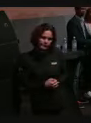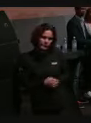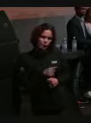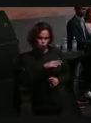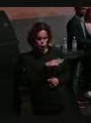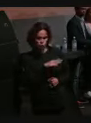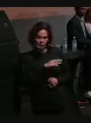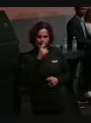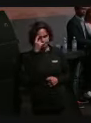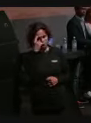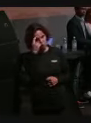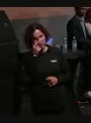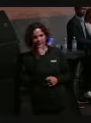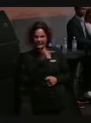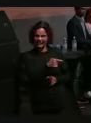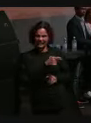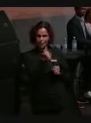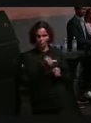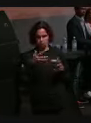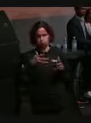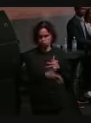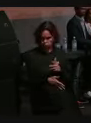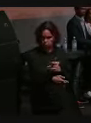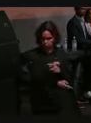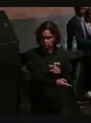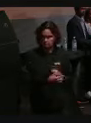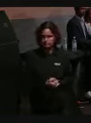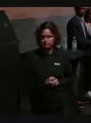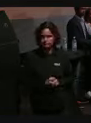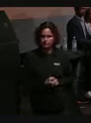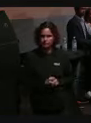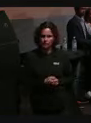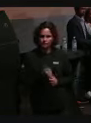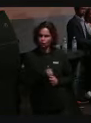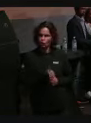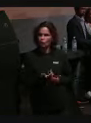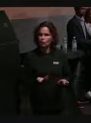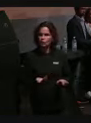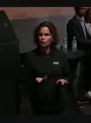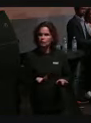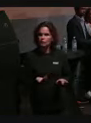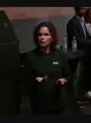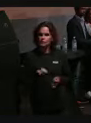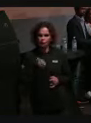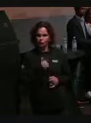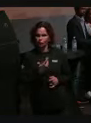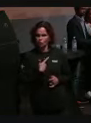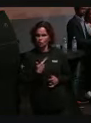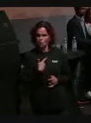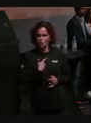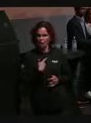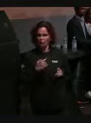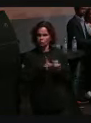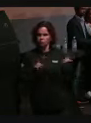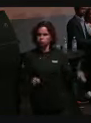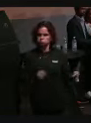på en måte fornuften trumfe. Det virker som til slutt da. Hvorfor det så mye splittelse rundt hvilken